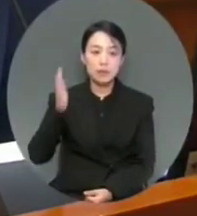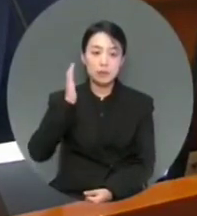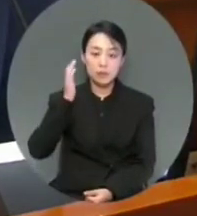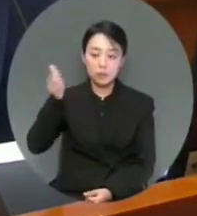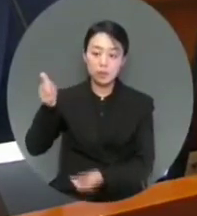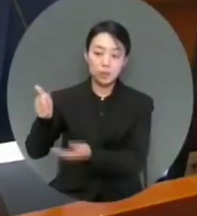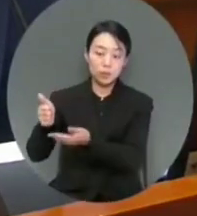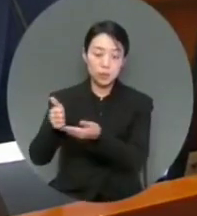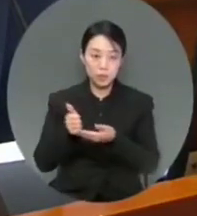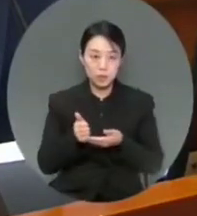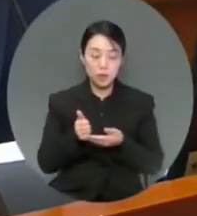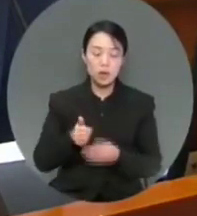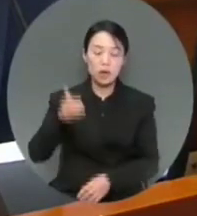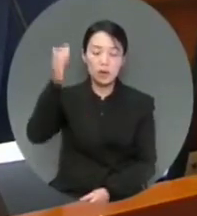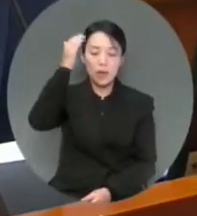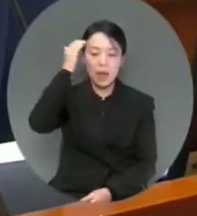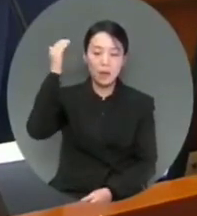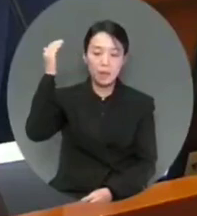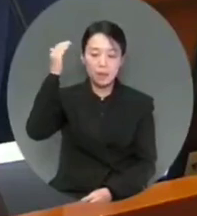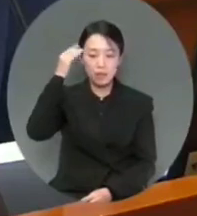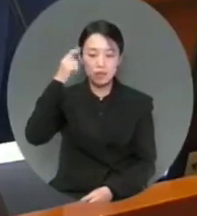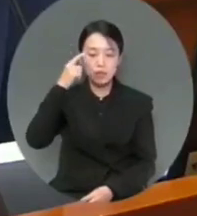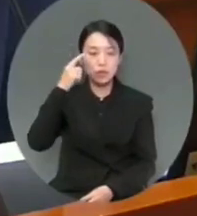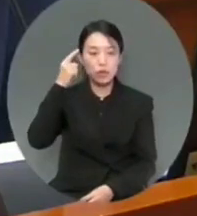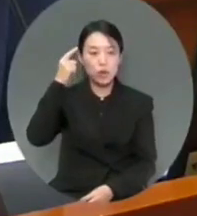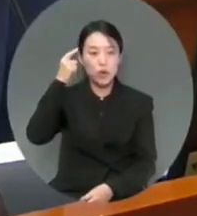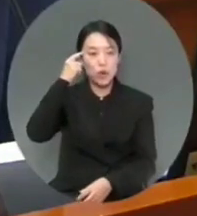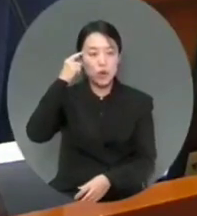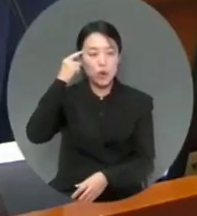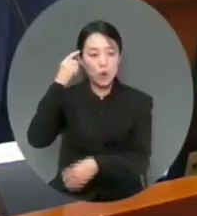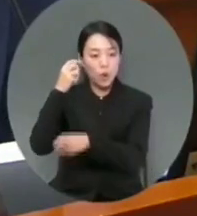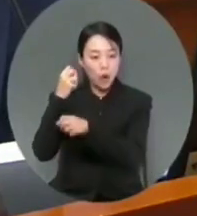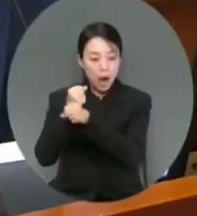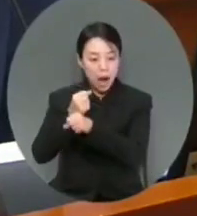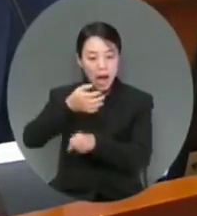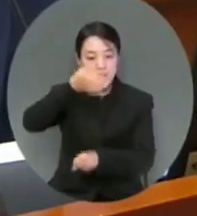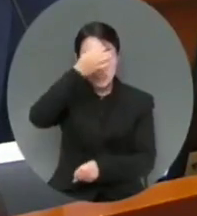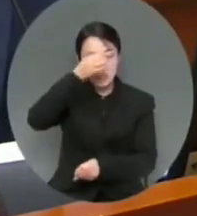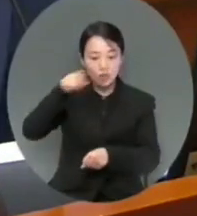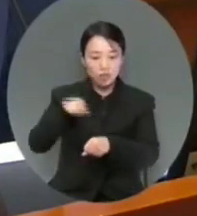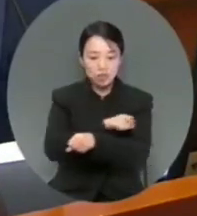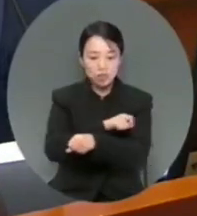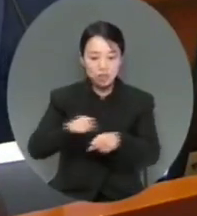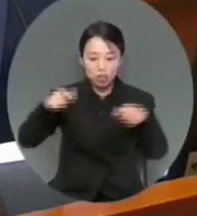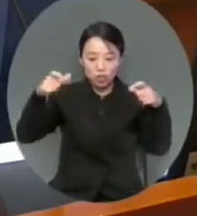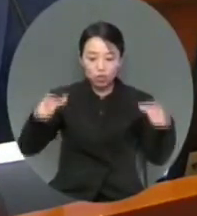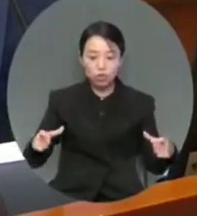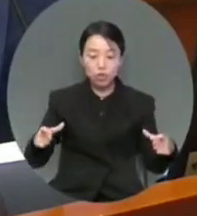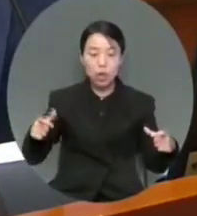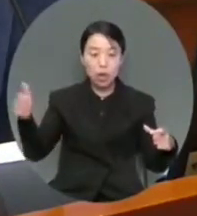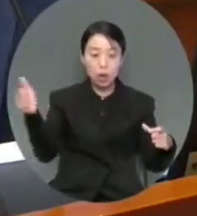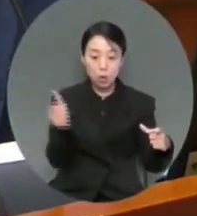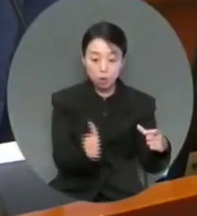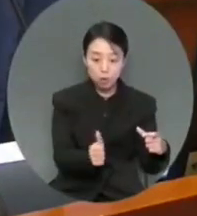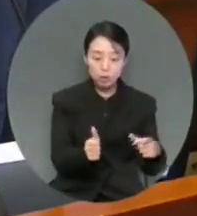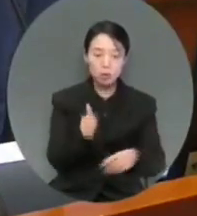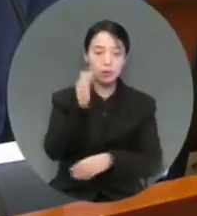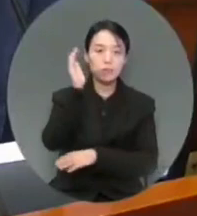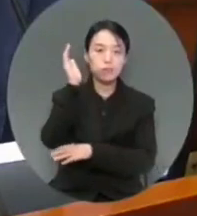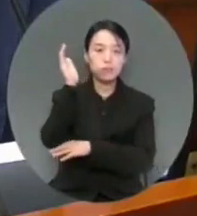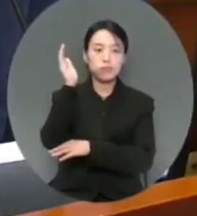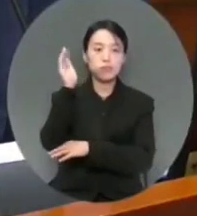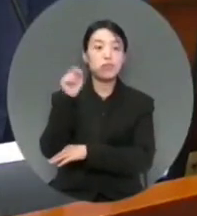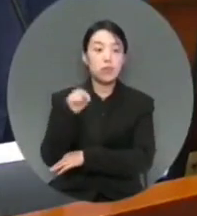어쨌든 대한민국 과학기술의 수도라고 할수 있는 대전 대덕특구에 오셔서 50주년 행사를 이제 임하셔서 말씀을